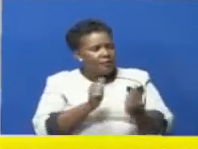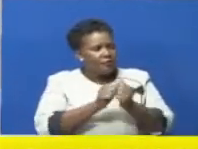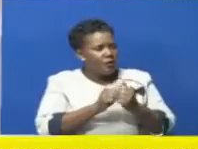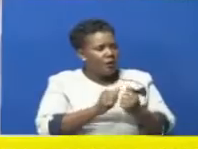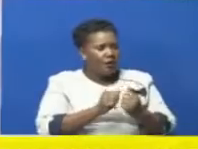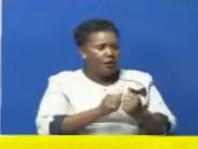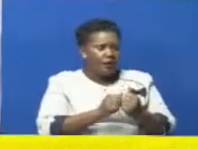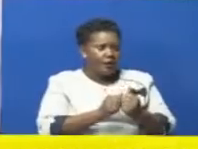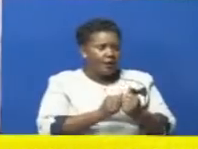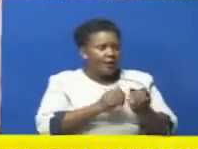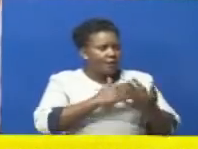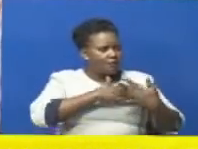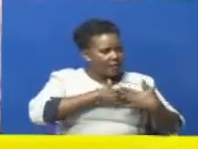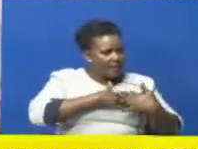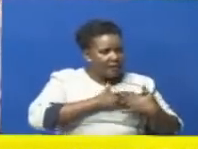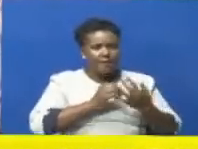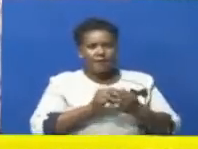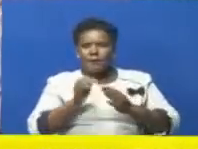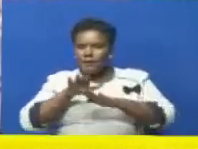kutakiana amani.